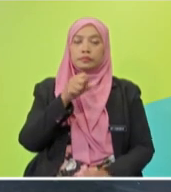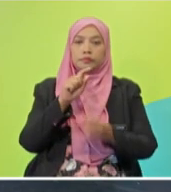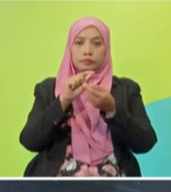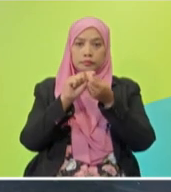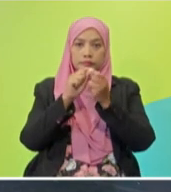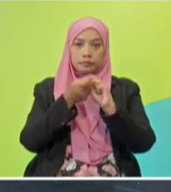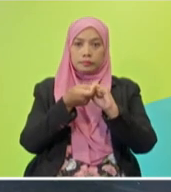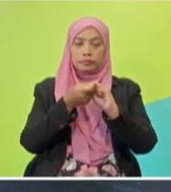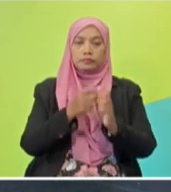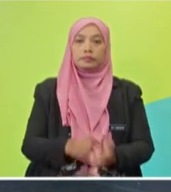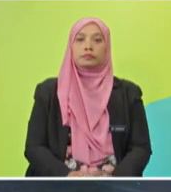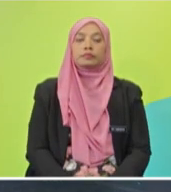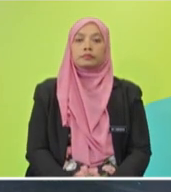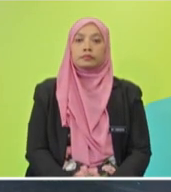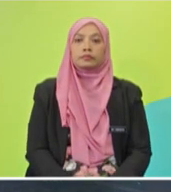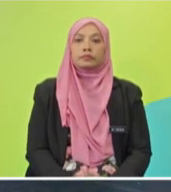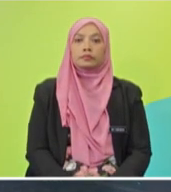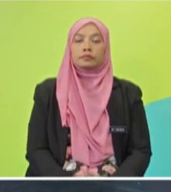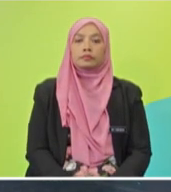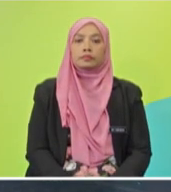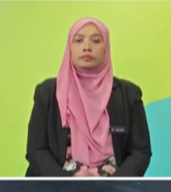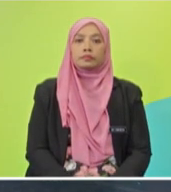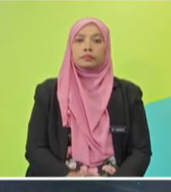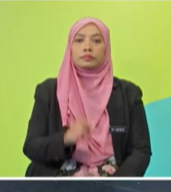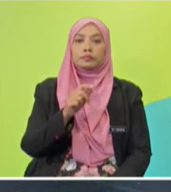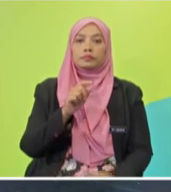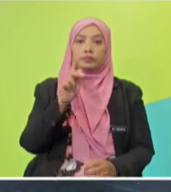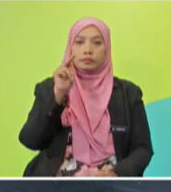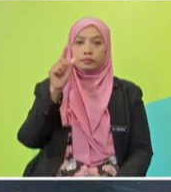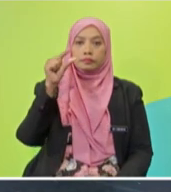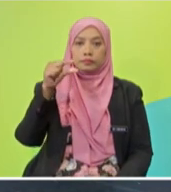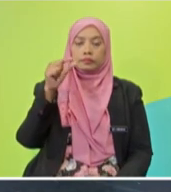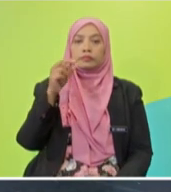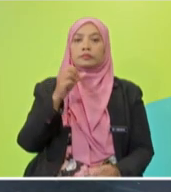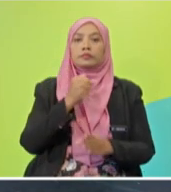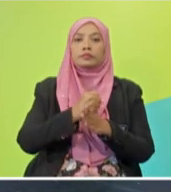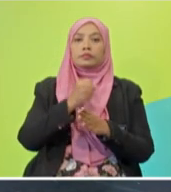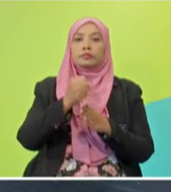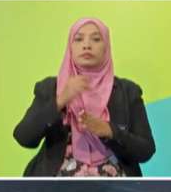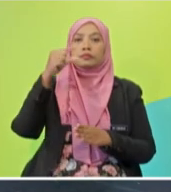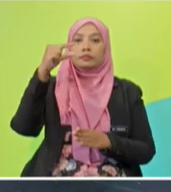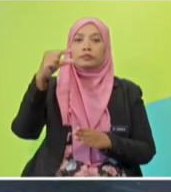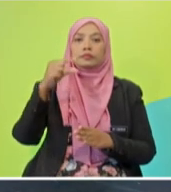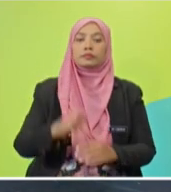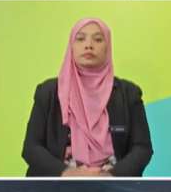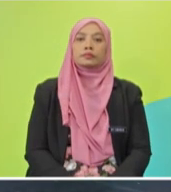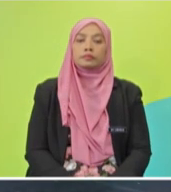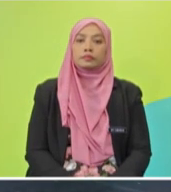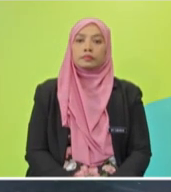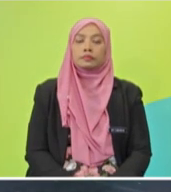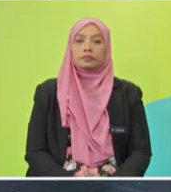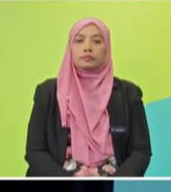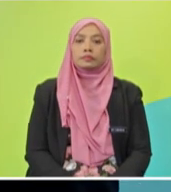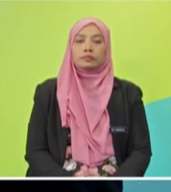Maksudnya terpulang pada Sean nak tukar gram ke nak tukar kilogram. Tapi kat sini cikgu pilih kepada kilogram sebab kita dapat nombor bulat yang